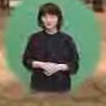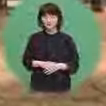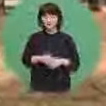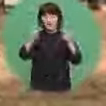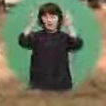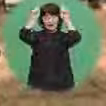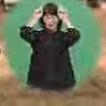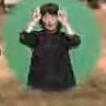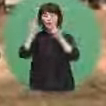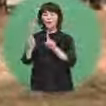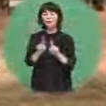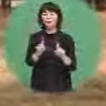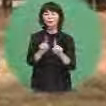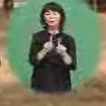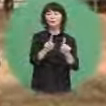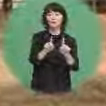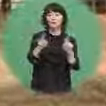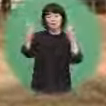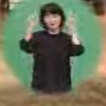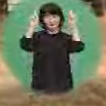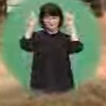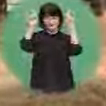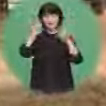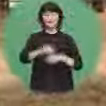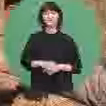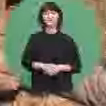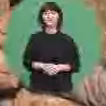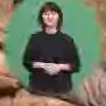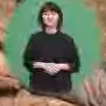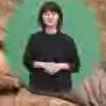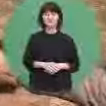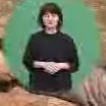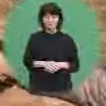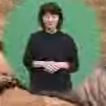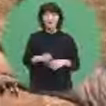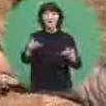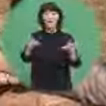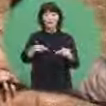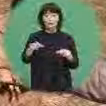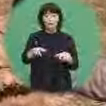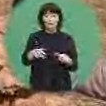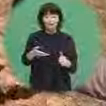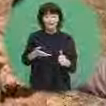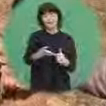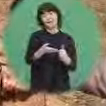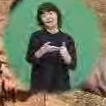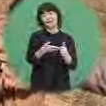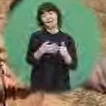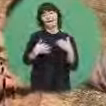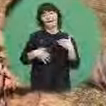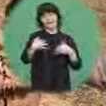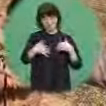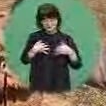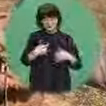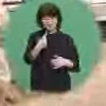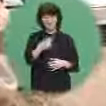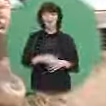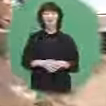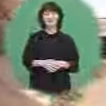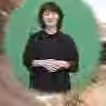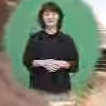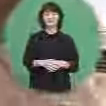鬼ごっこして遊びました動物とかに餌あげられて楽しい